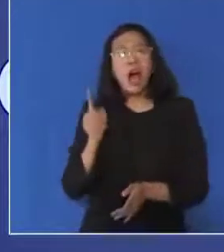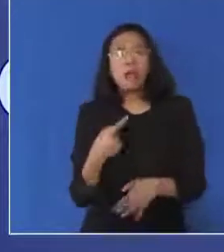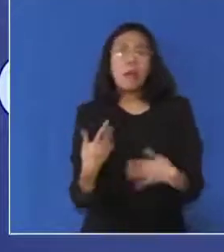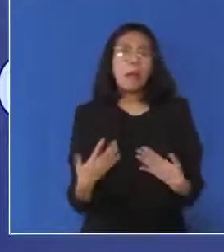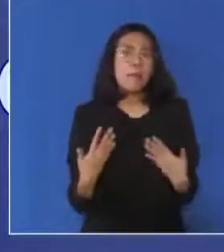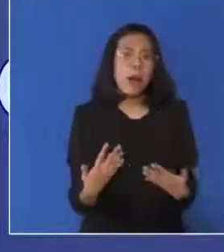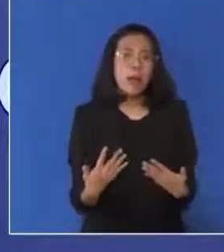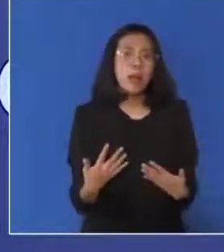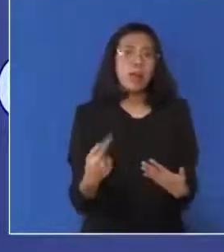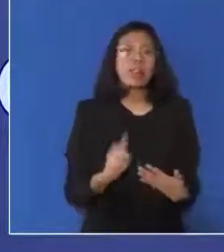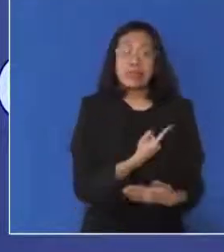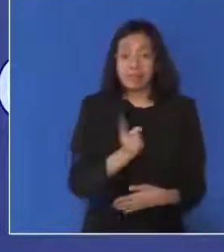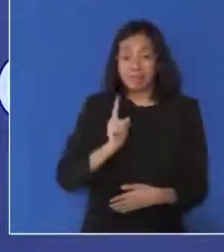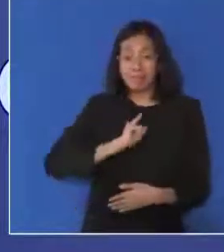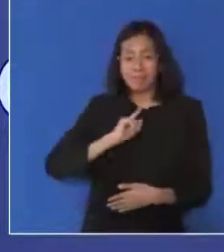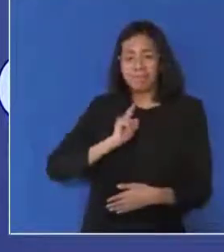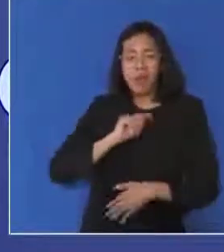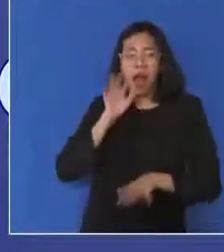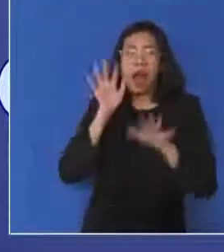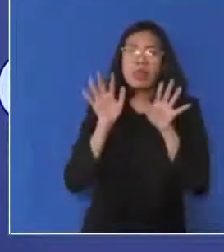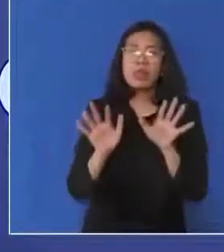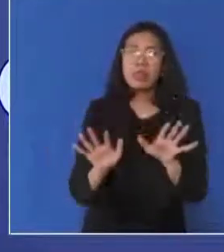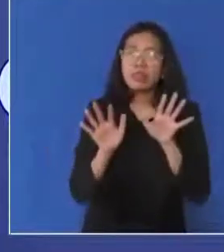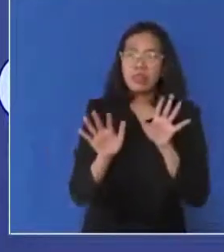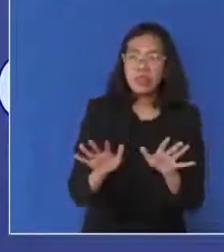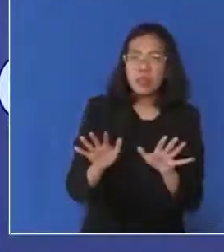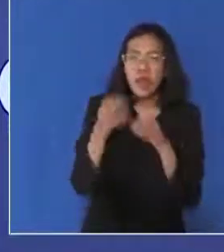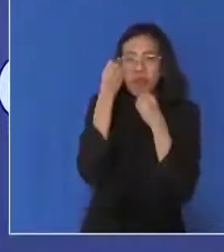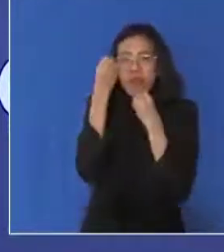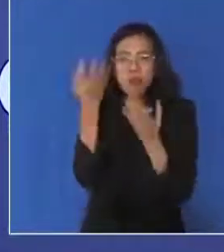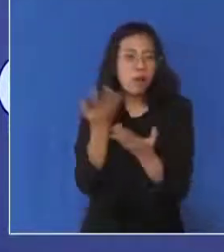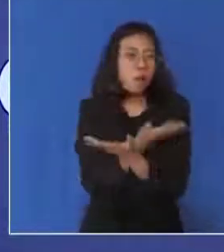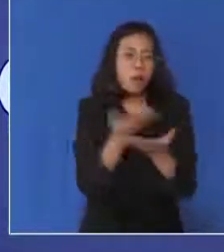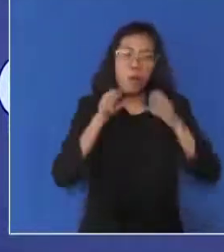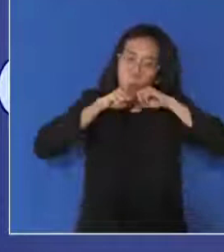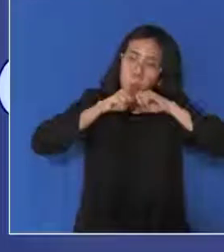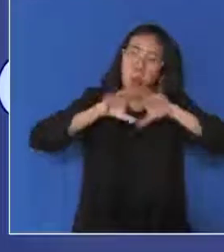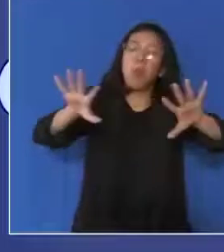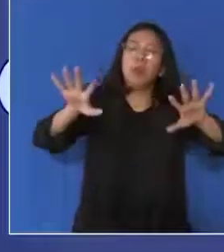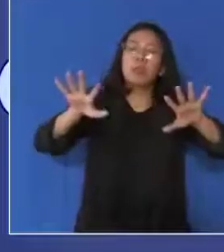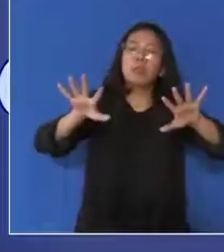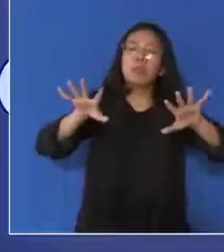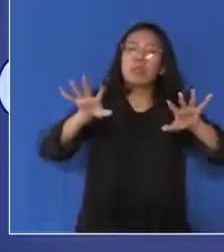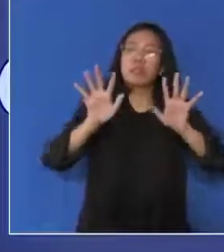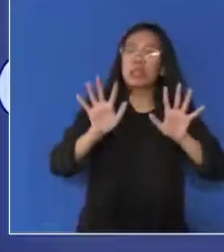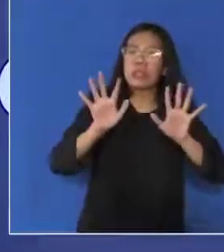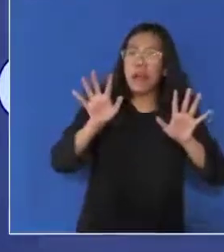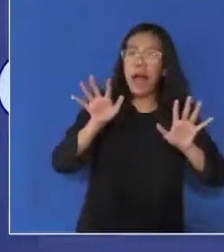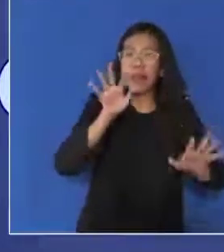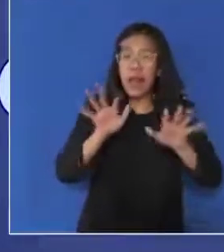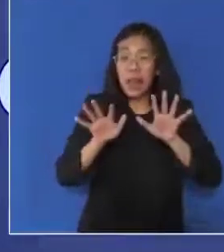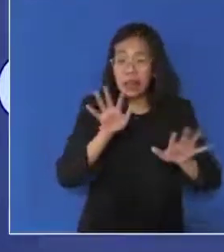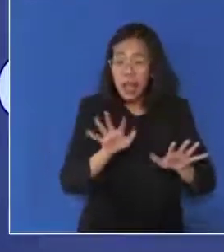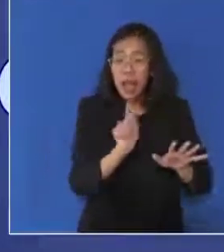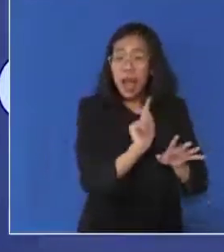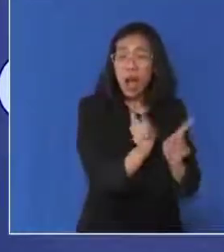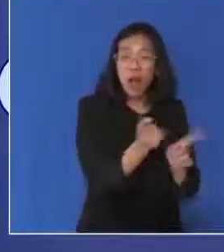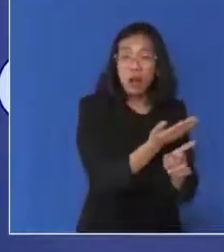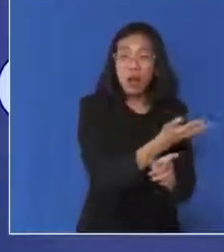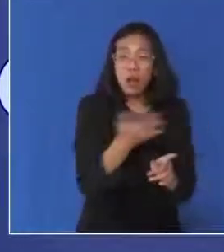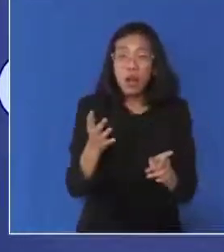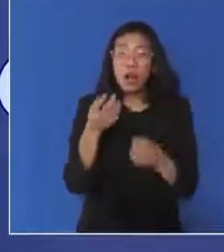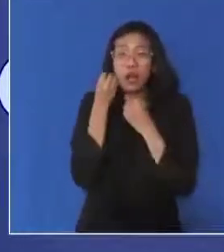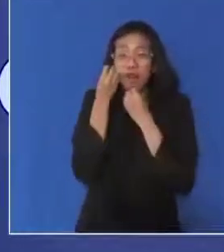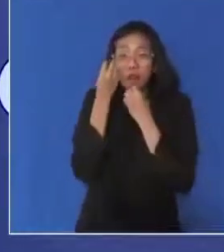menjadi orang yang berhati-hati dalam menyaring dalam menyebarkan sesuatu ketika itu sudah ada di luar sana ketika itu